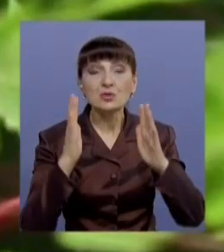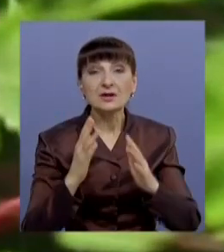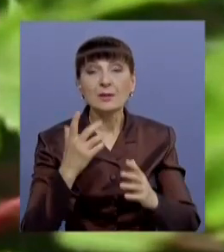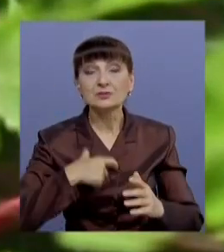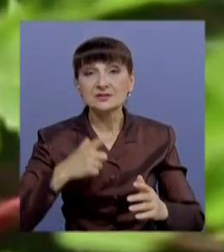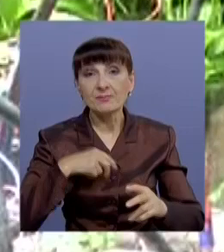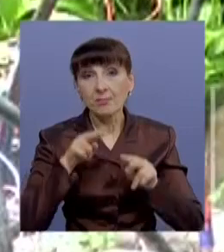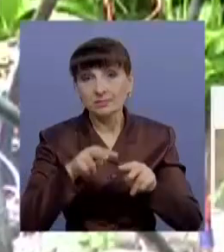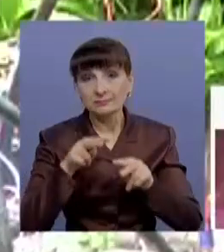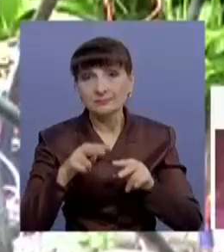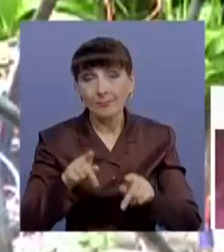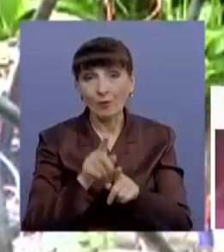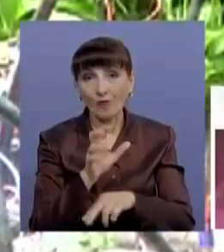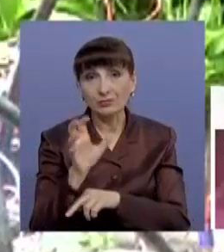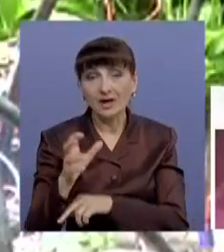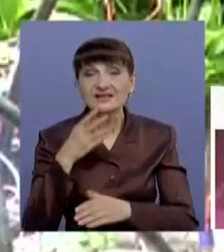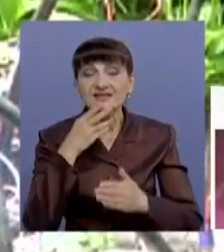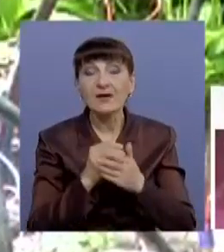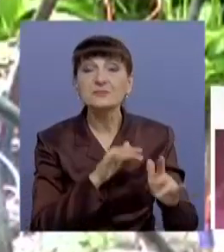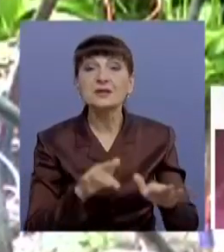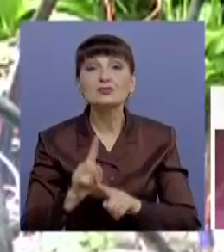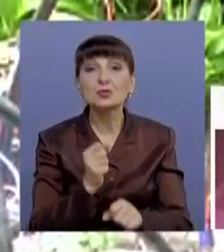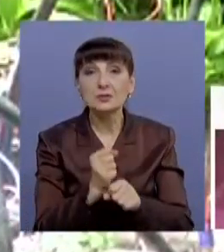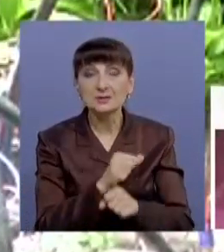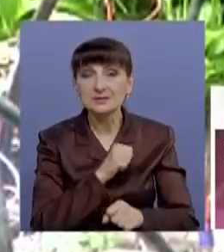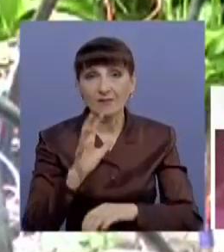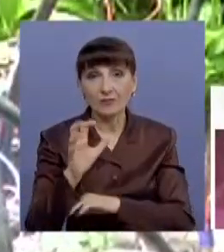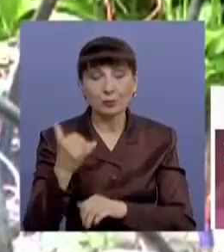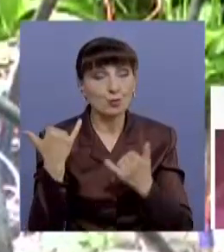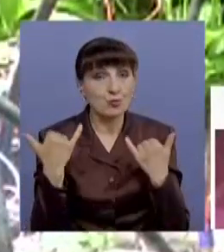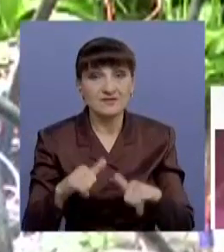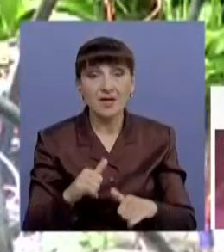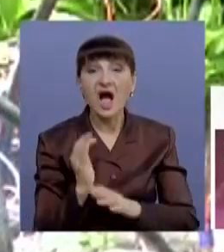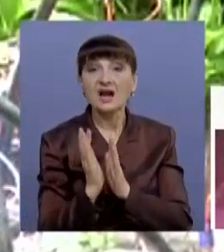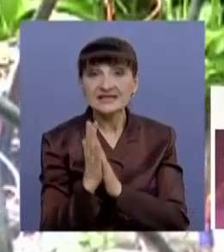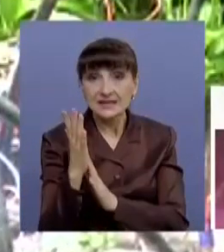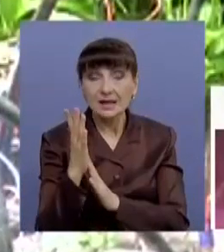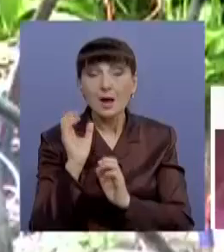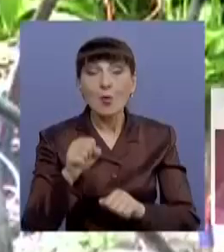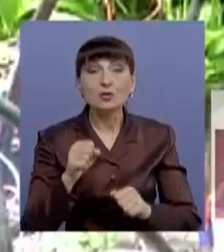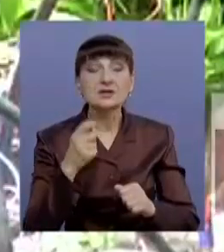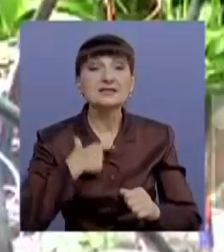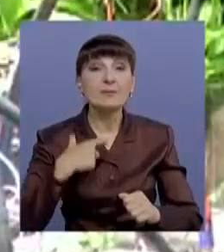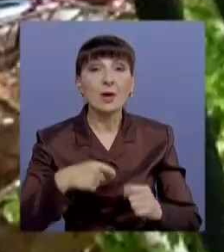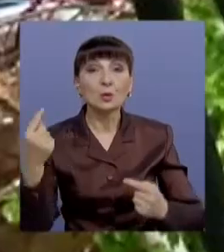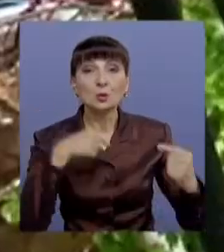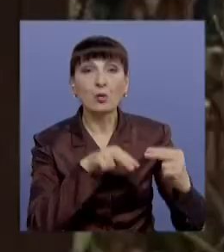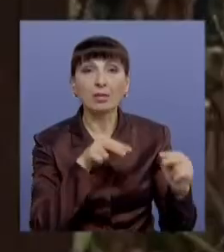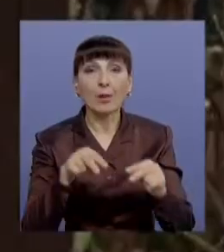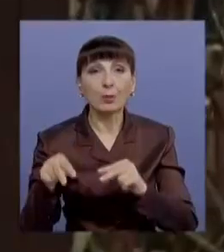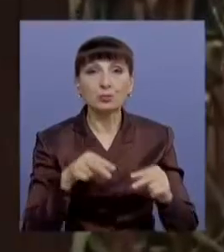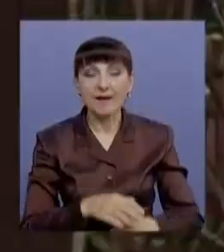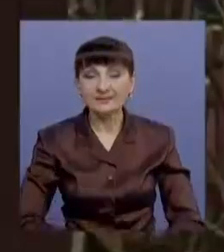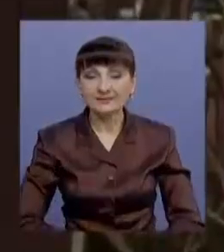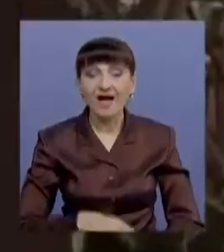своей производительностью, за своими процессами. Просто удивительно. Растения смогут следить за растениями.